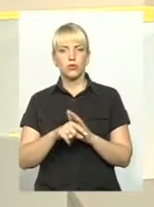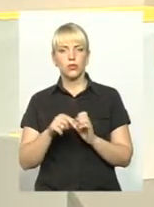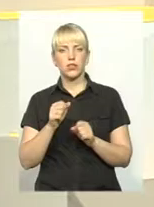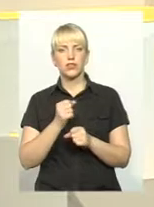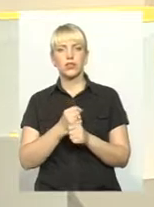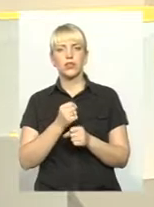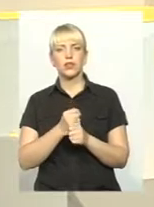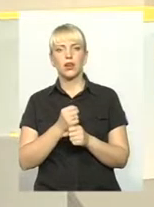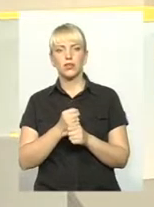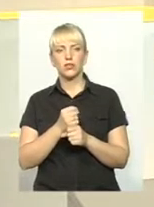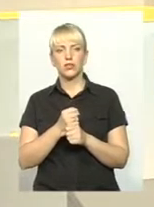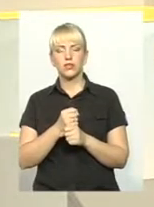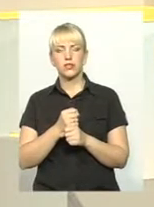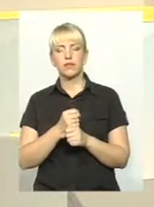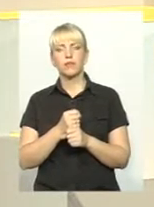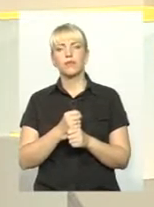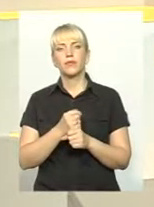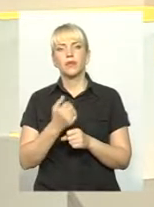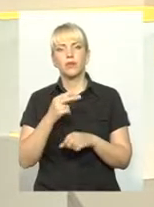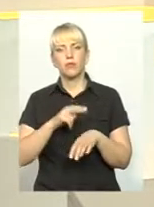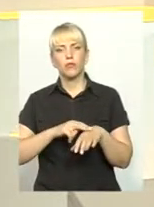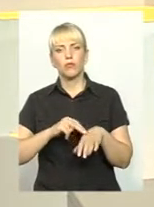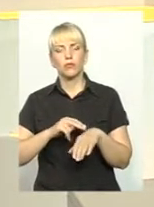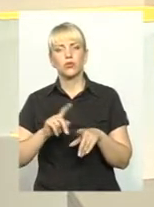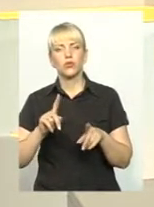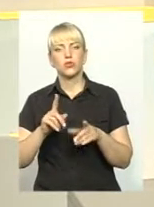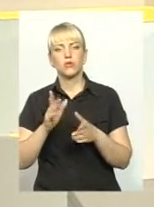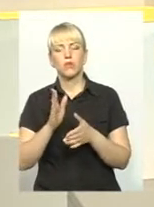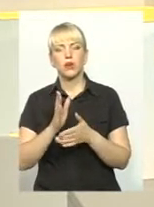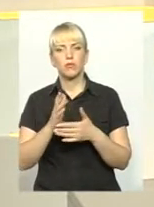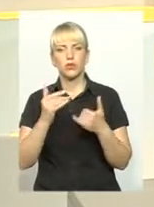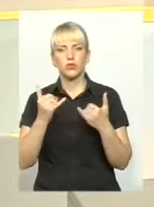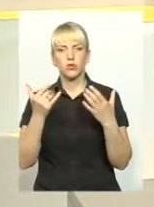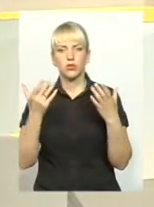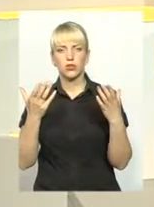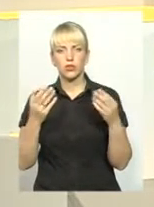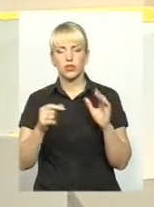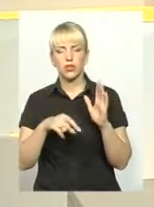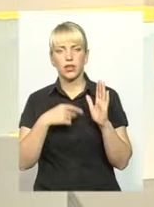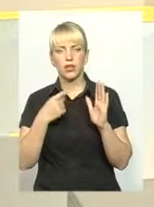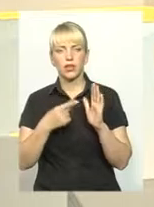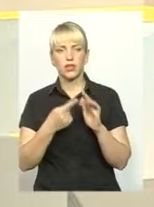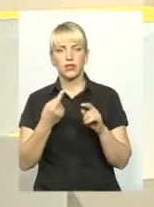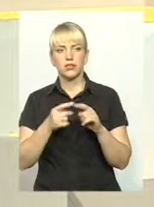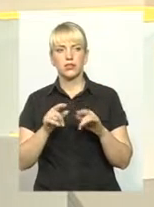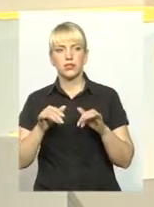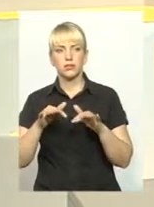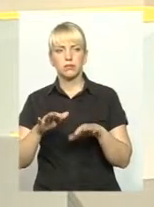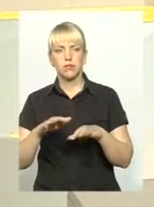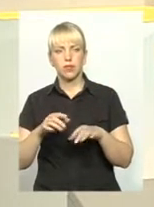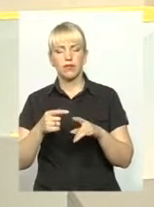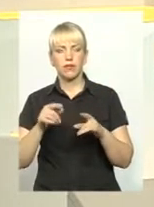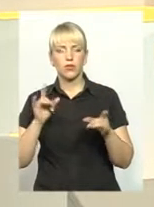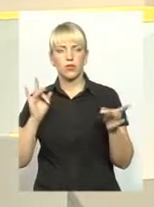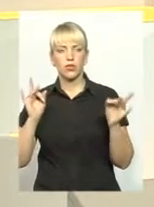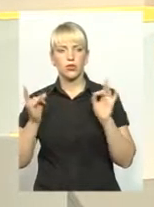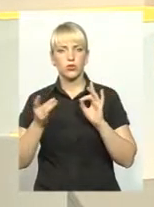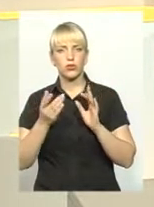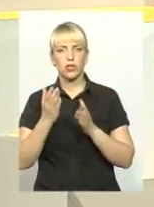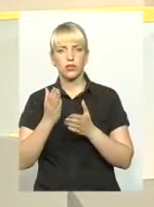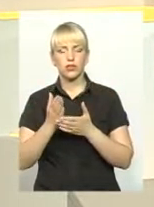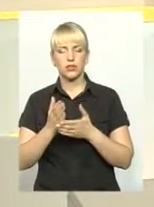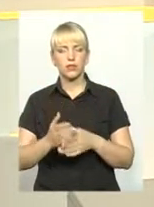діяльності правоохоронців. Що маємо на сьогоднішній день? Адже ці справи зазвичай досить резонансні.